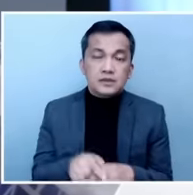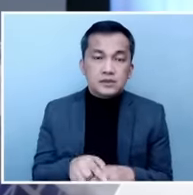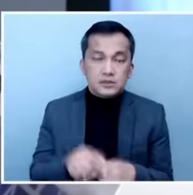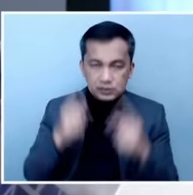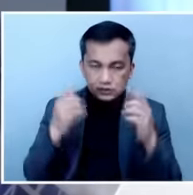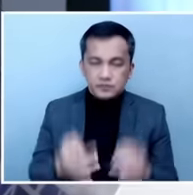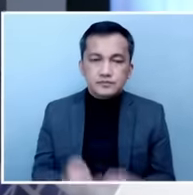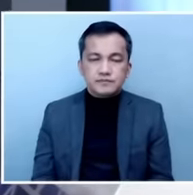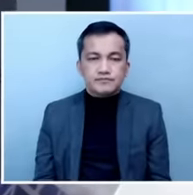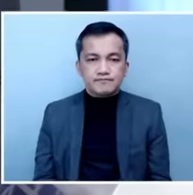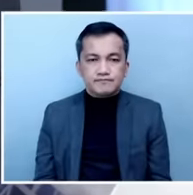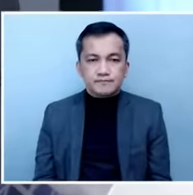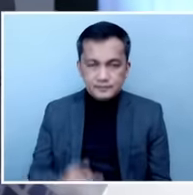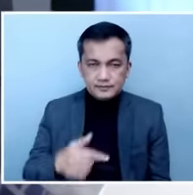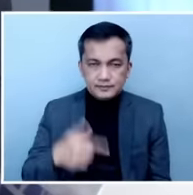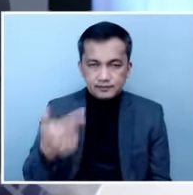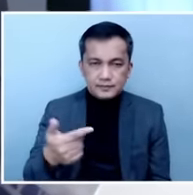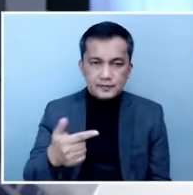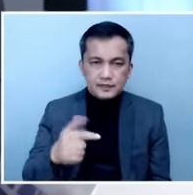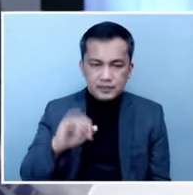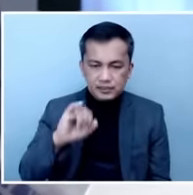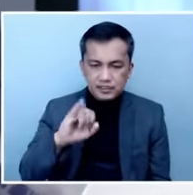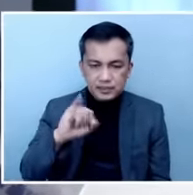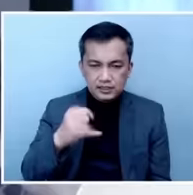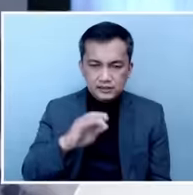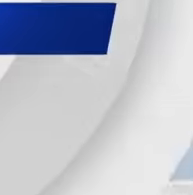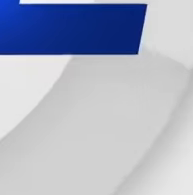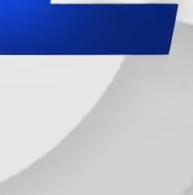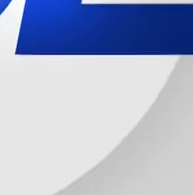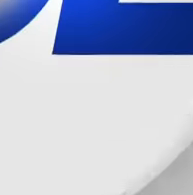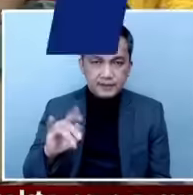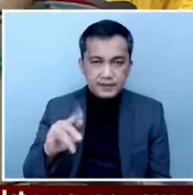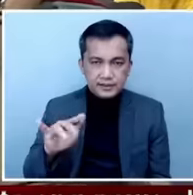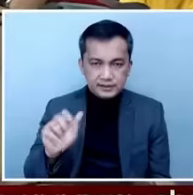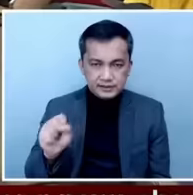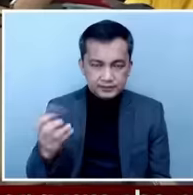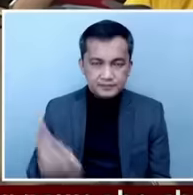desisyon. Nagpa-patrol, Jeff Caparas.